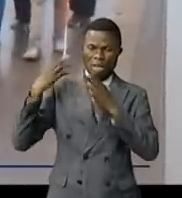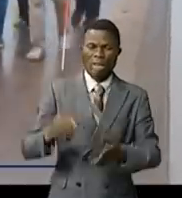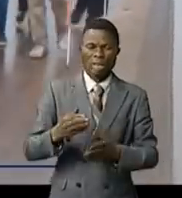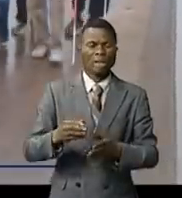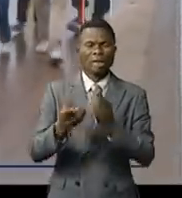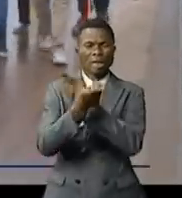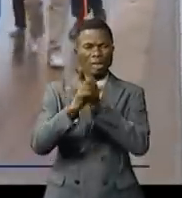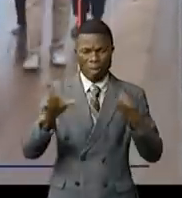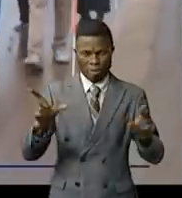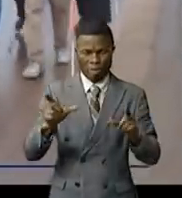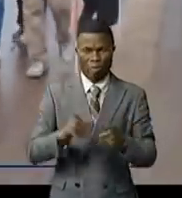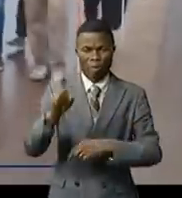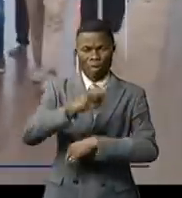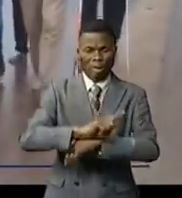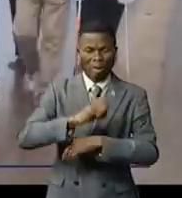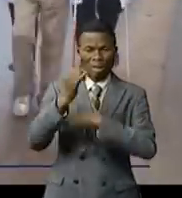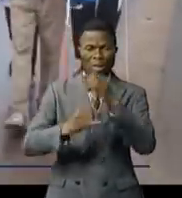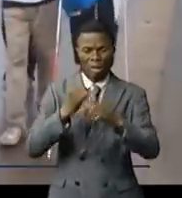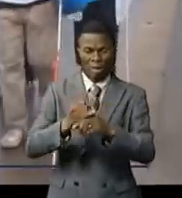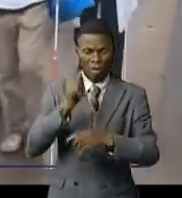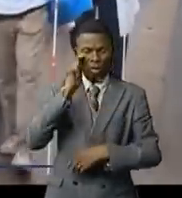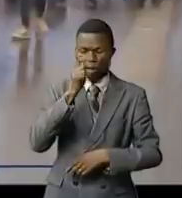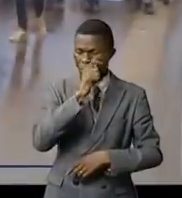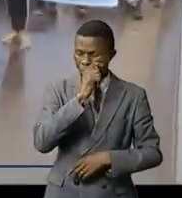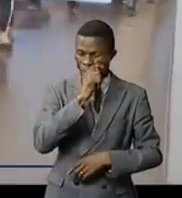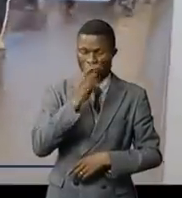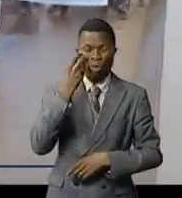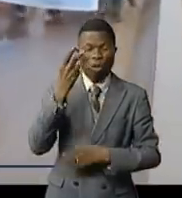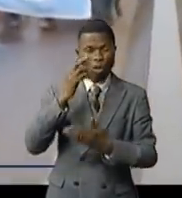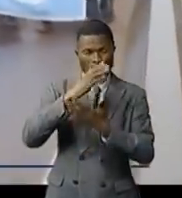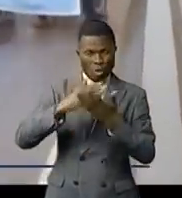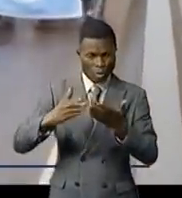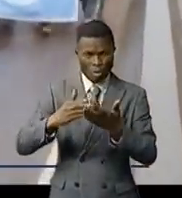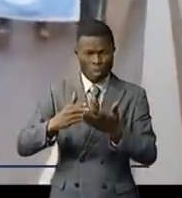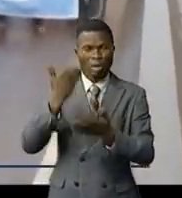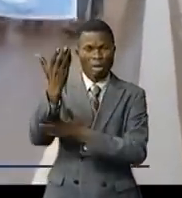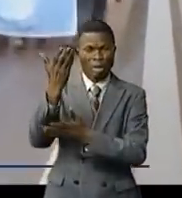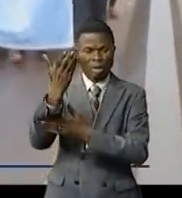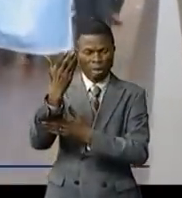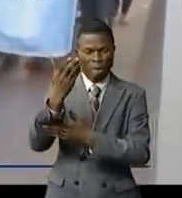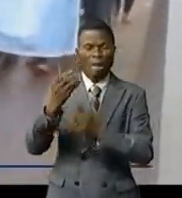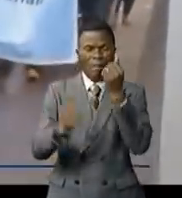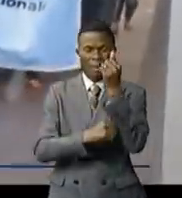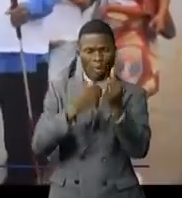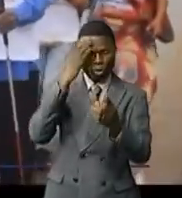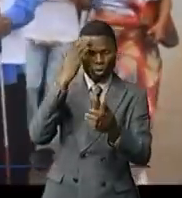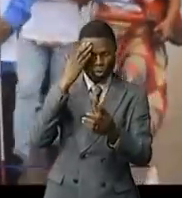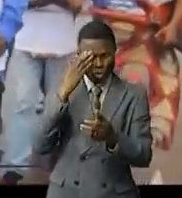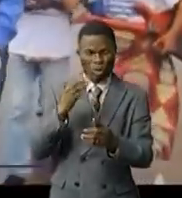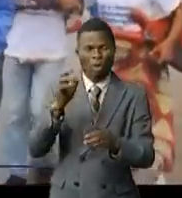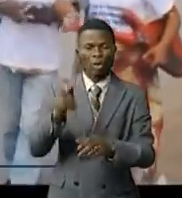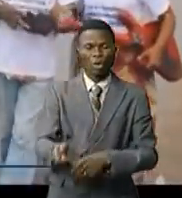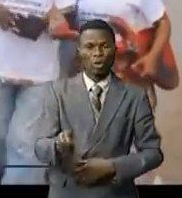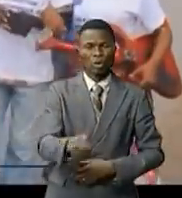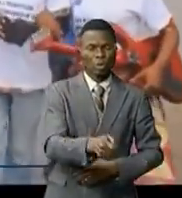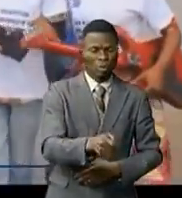Journée internationale de la canne blanche, les aveugles et malvoyants font leur plaidoyer sur les reconnaissances de ces précieux outils d'aide